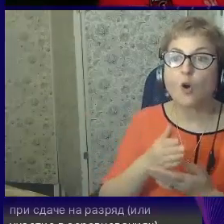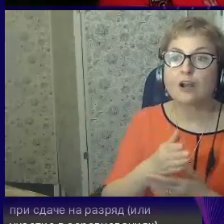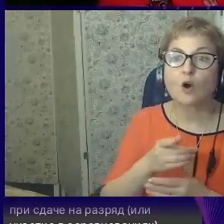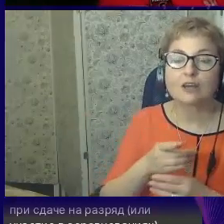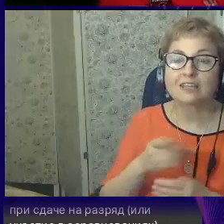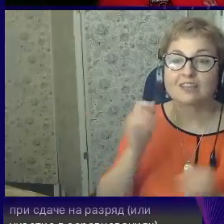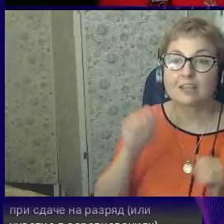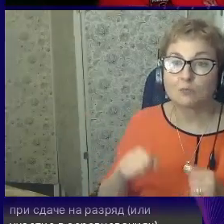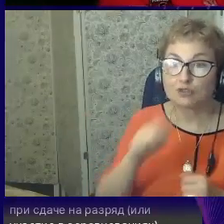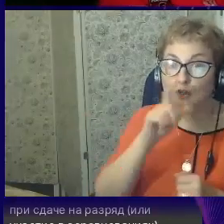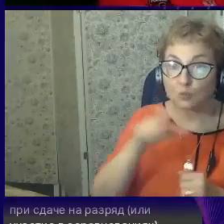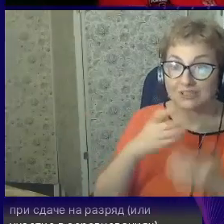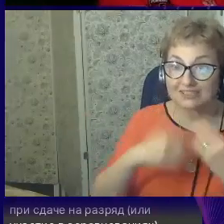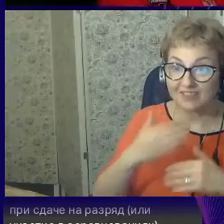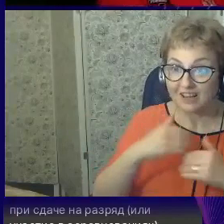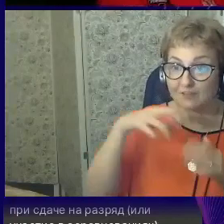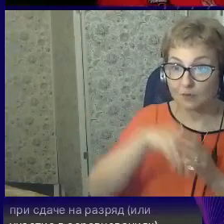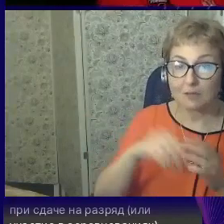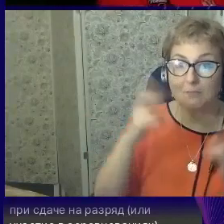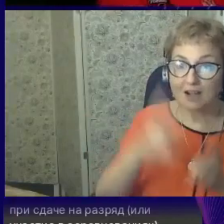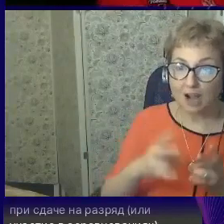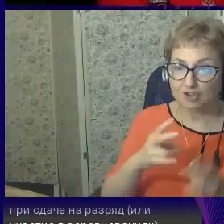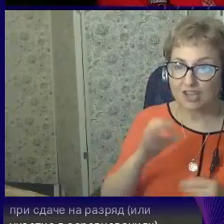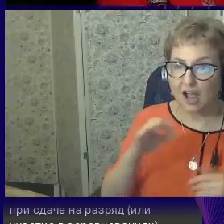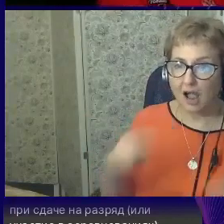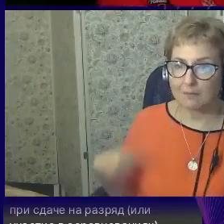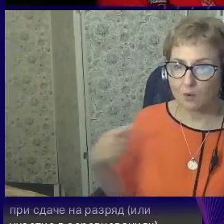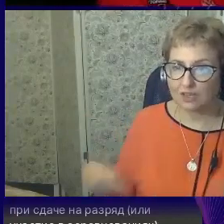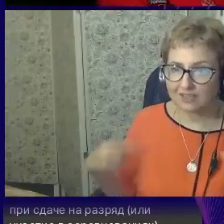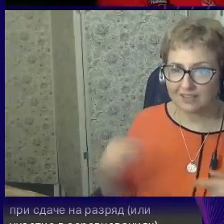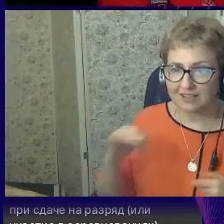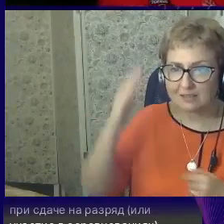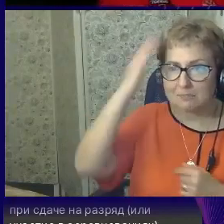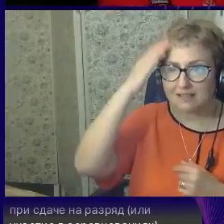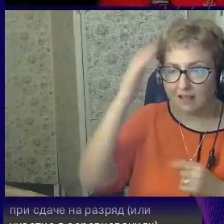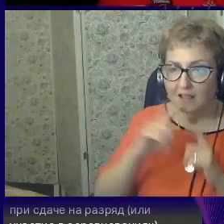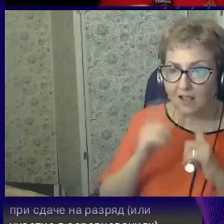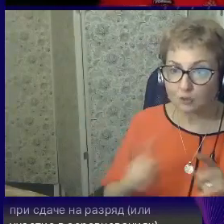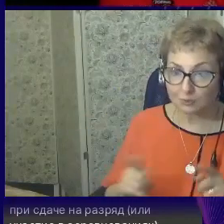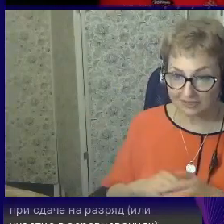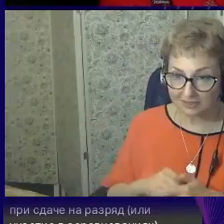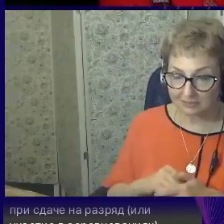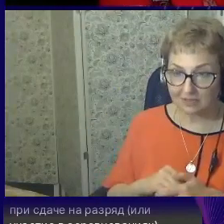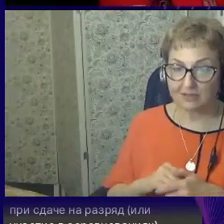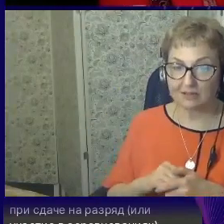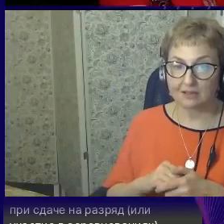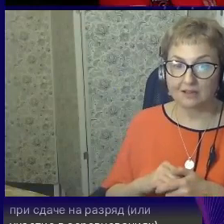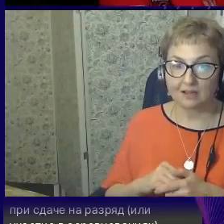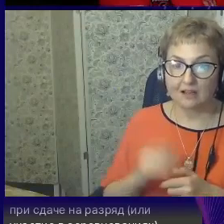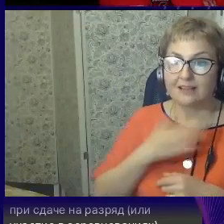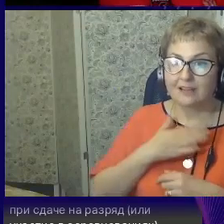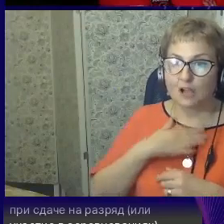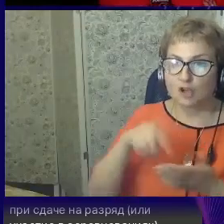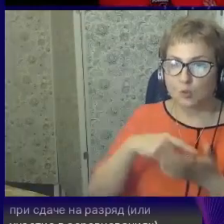заниматься люди с инвалидностью, в том числе с поражением опорно-двигательного аппарата и с ментальными особенностями.